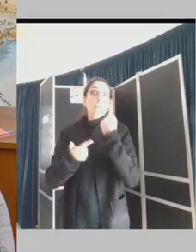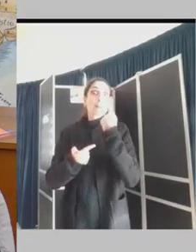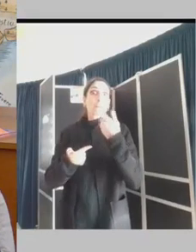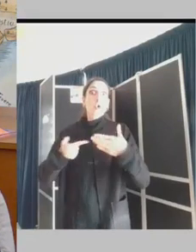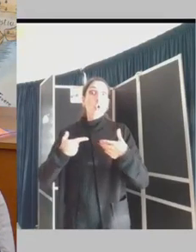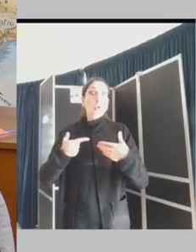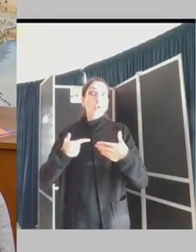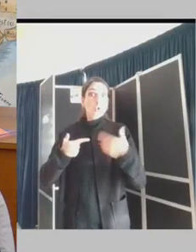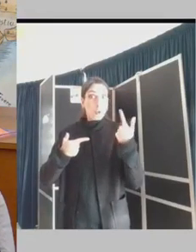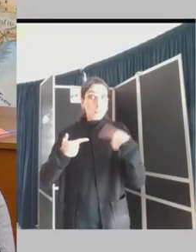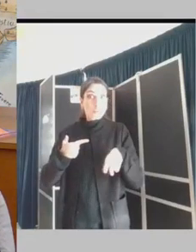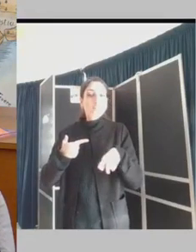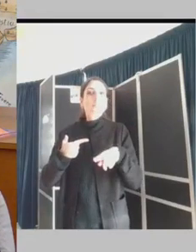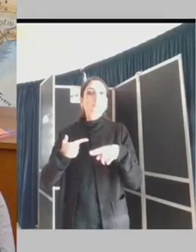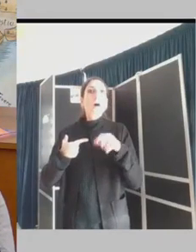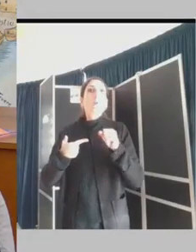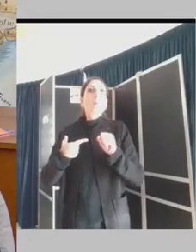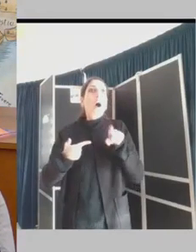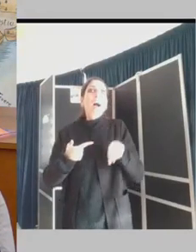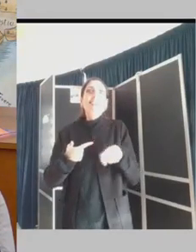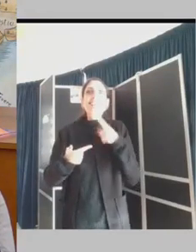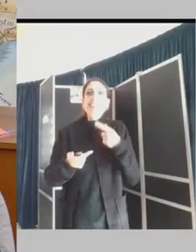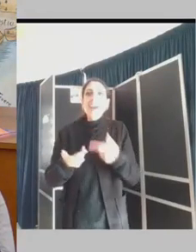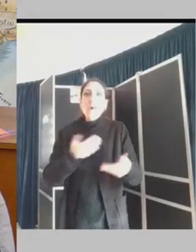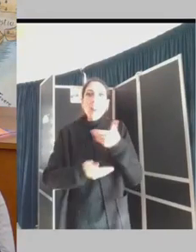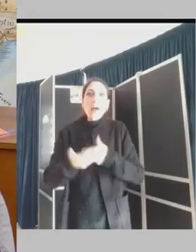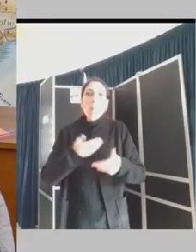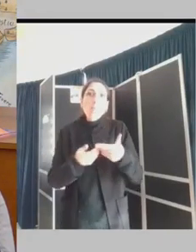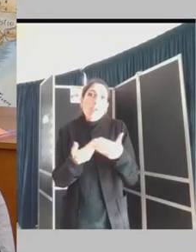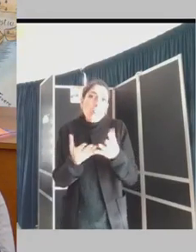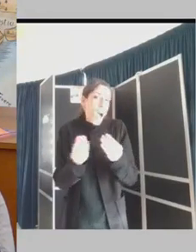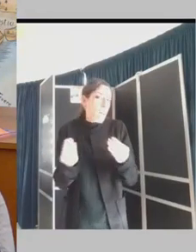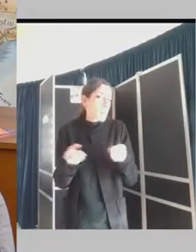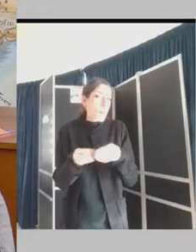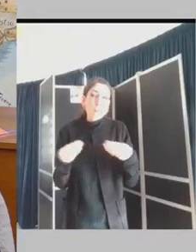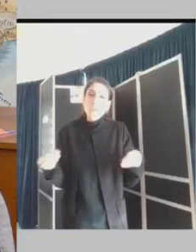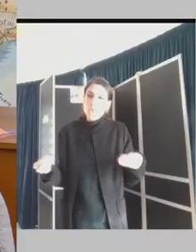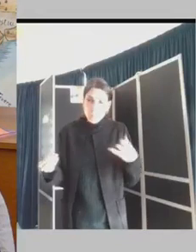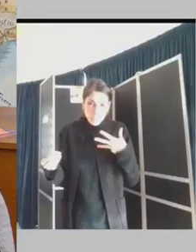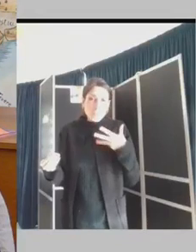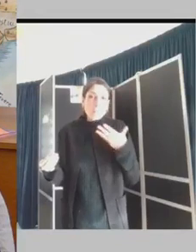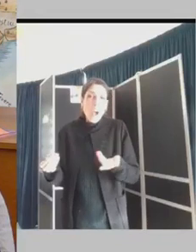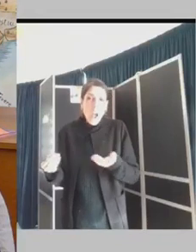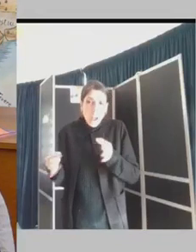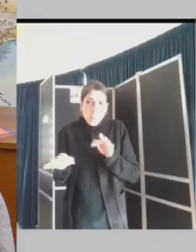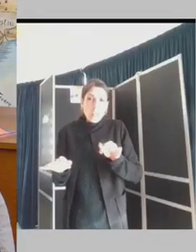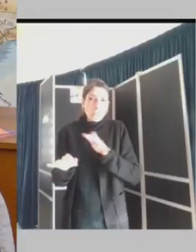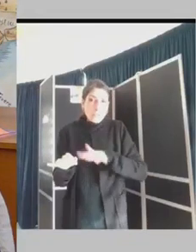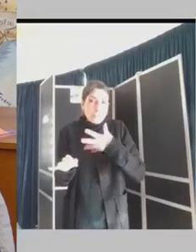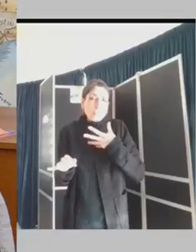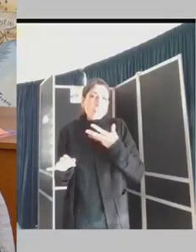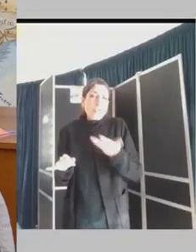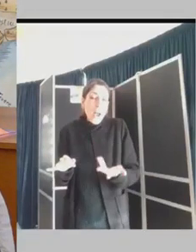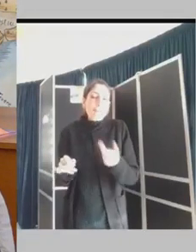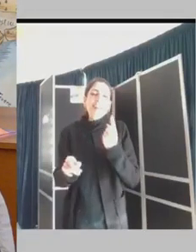con tante professionalità che esistono sul nostro territorio, che però, come diceva qualcuno, vanno messe a rete, vanno